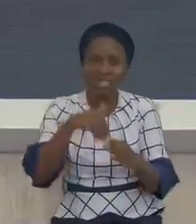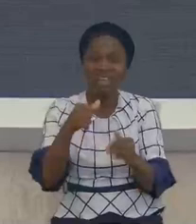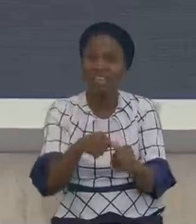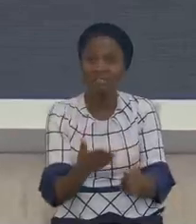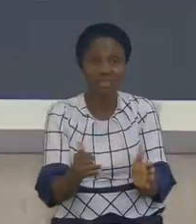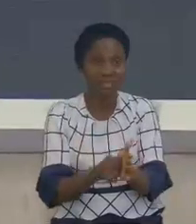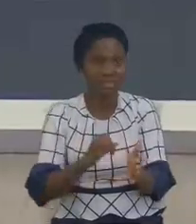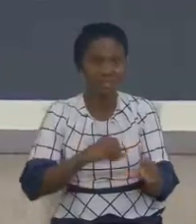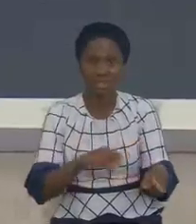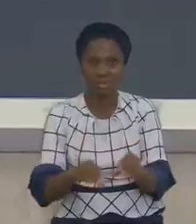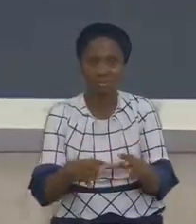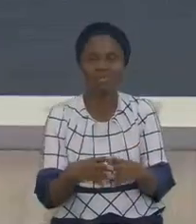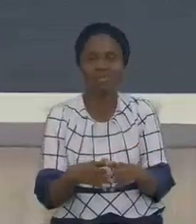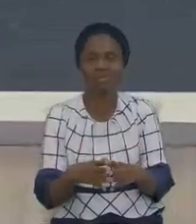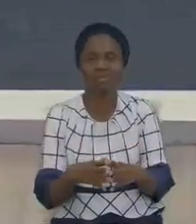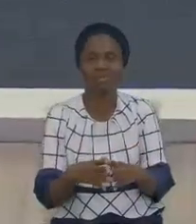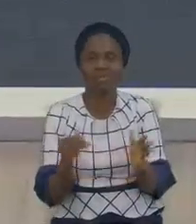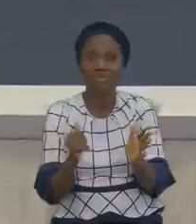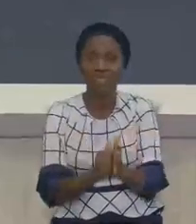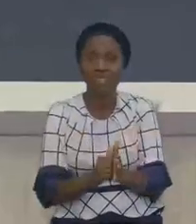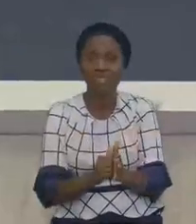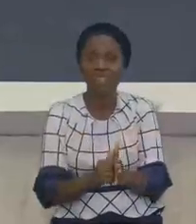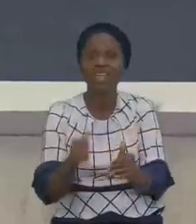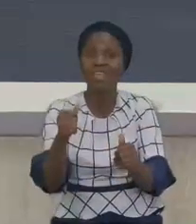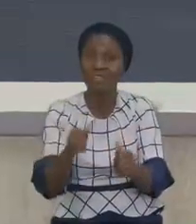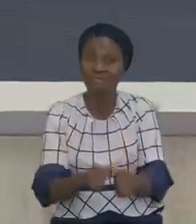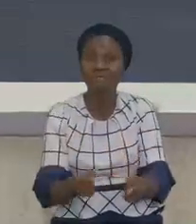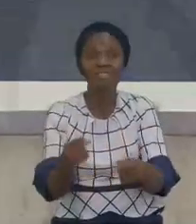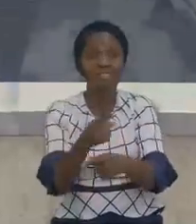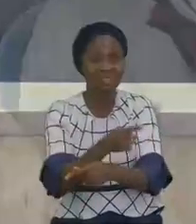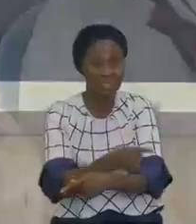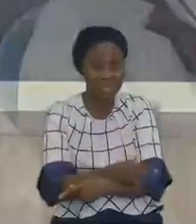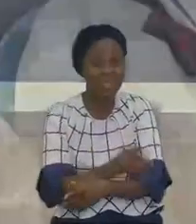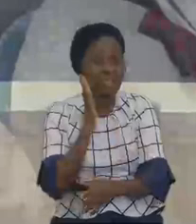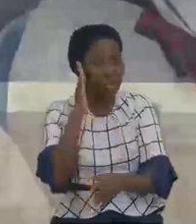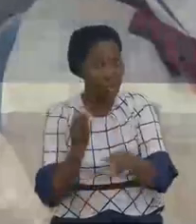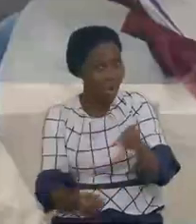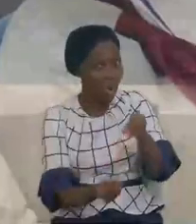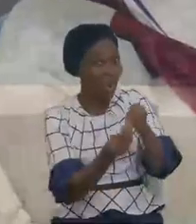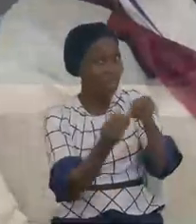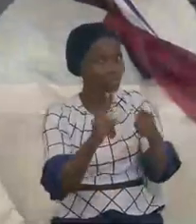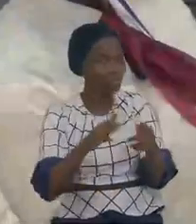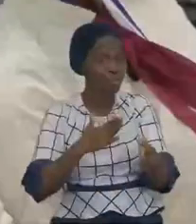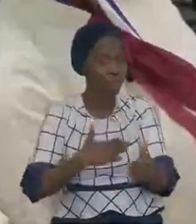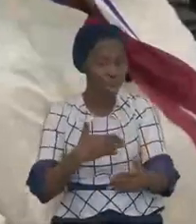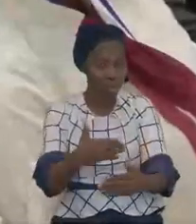Que chaque jour ajoutera à mon progrès de monter plus haut.